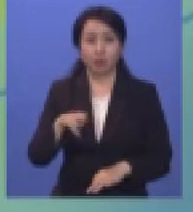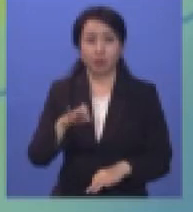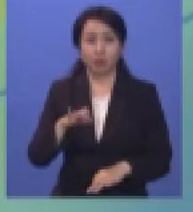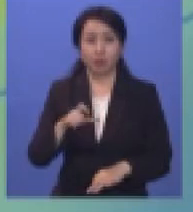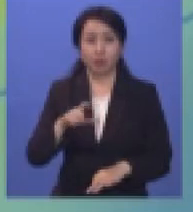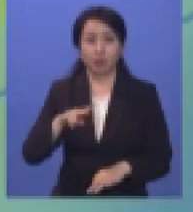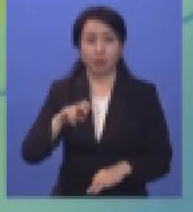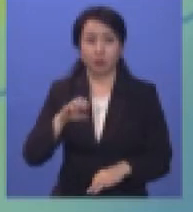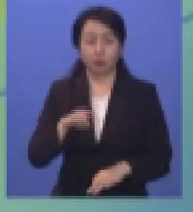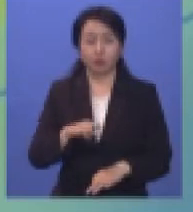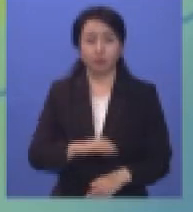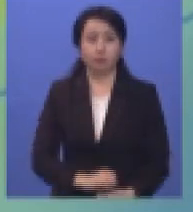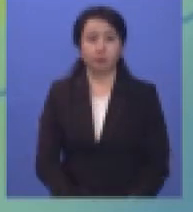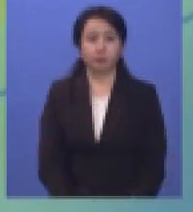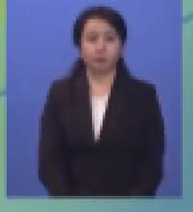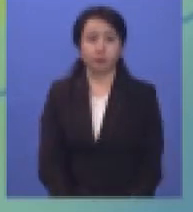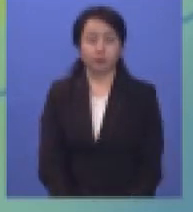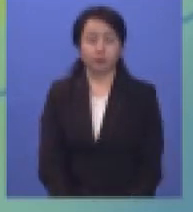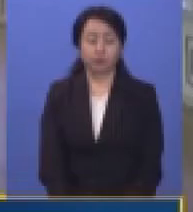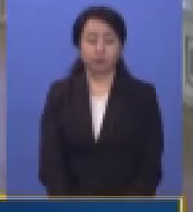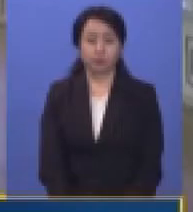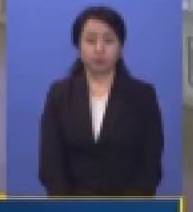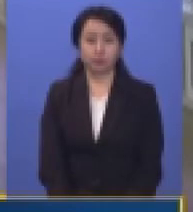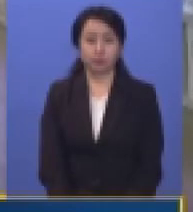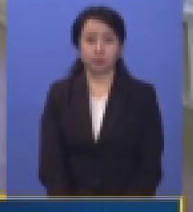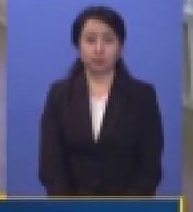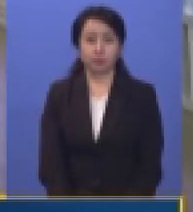ана, мәдениет улт». Подробности далее.